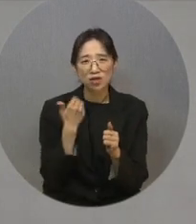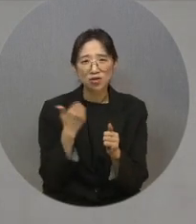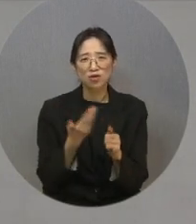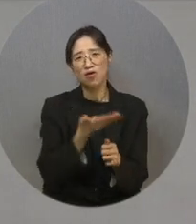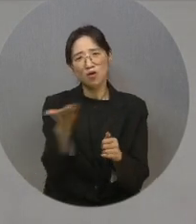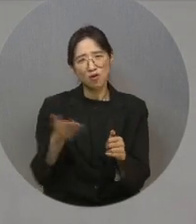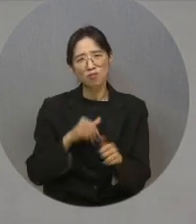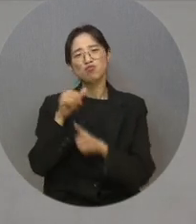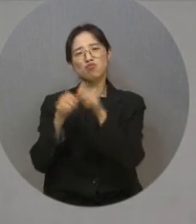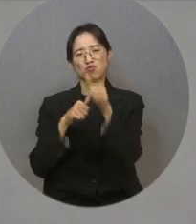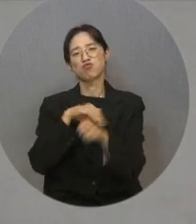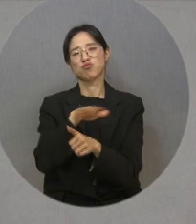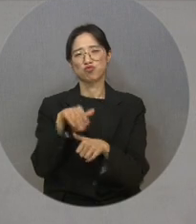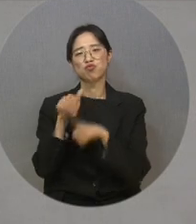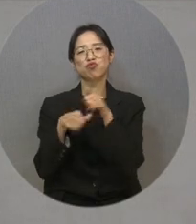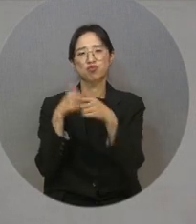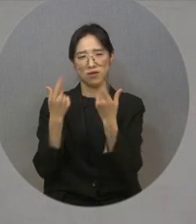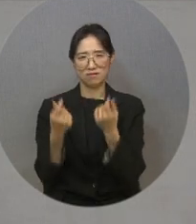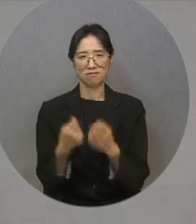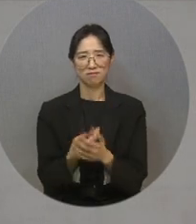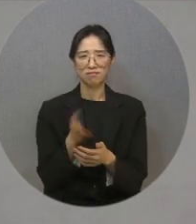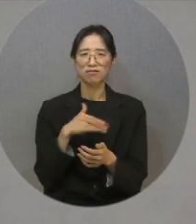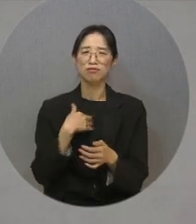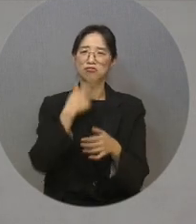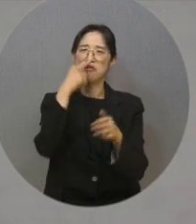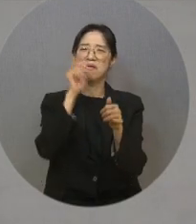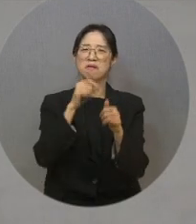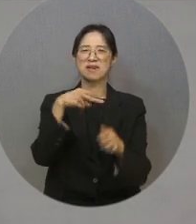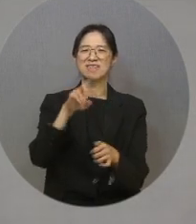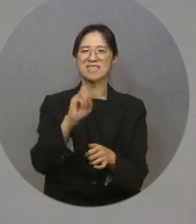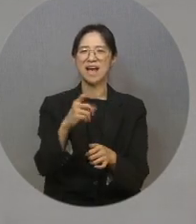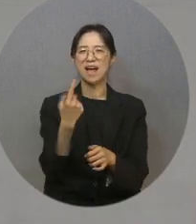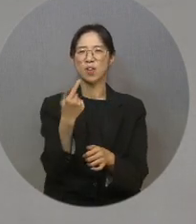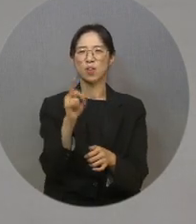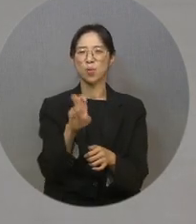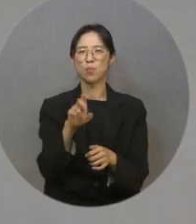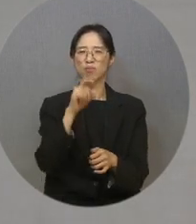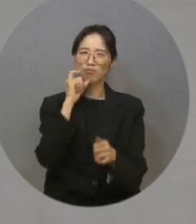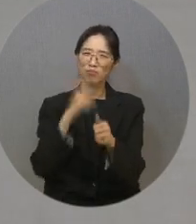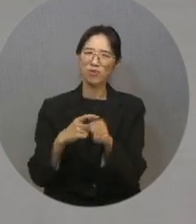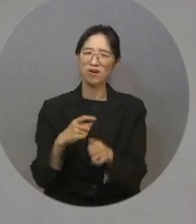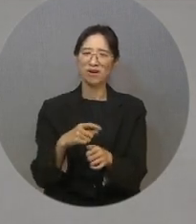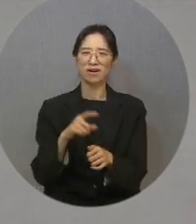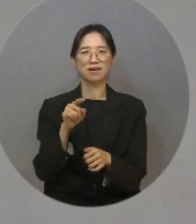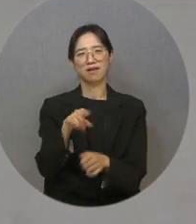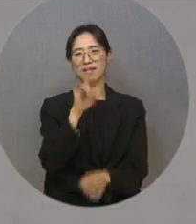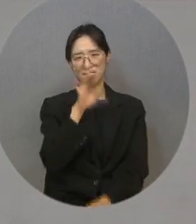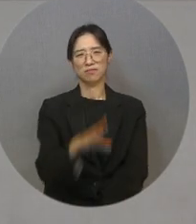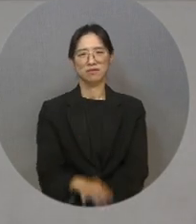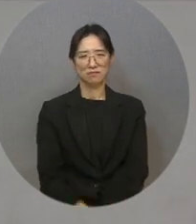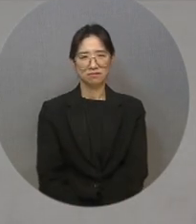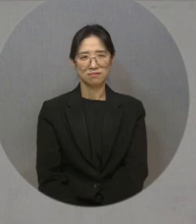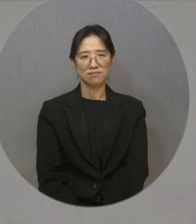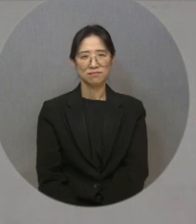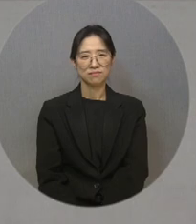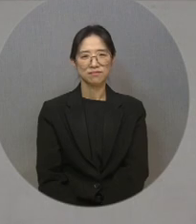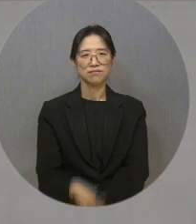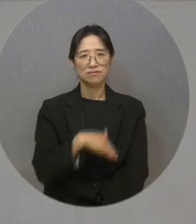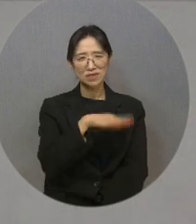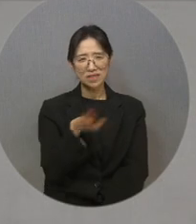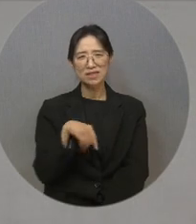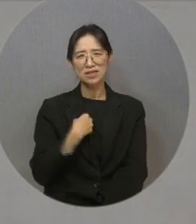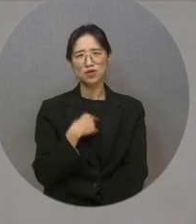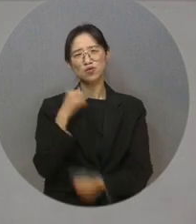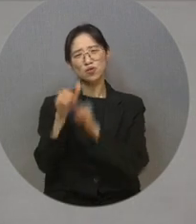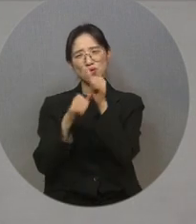여러분들의 조상이고 우리의 조상이에요. 그런데 우리는 욕해. 예이 상놈아. 우리는 그런 말 쓰면 안 돼요. 우리는 우리